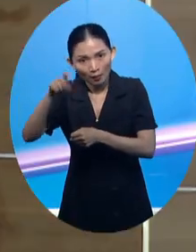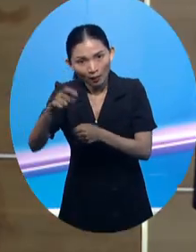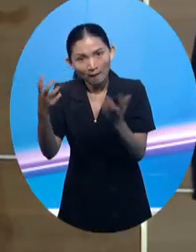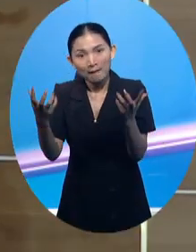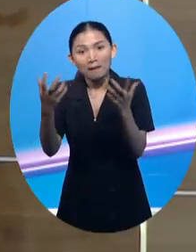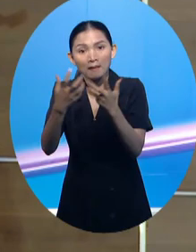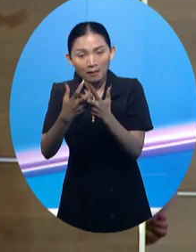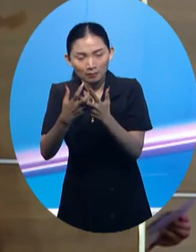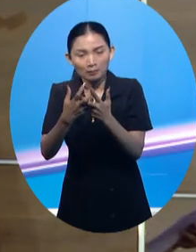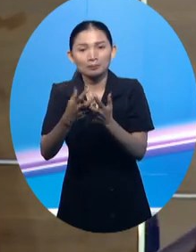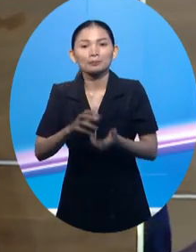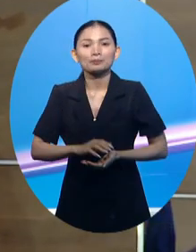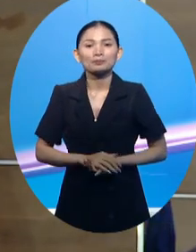vòng 1 năm sau khi ra trường